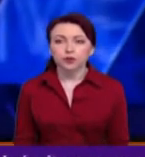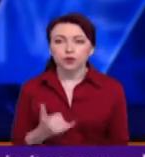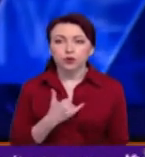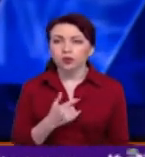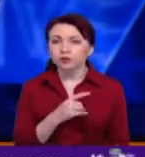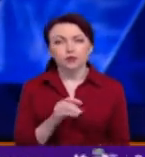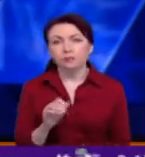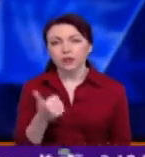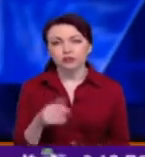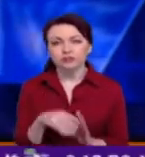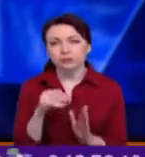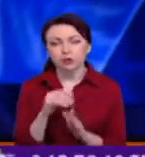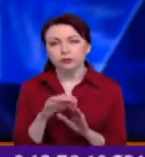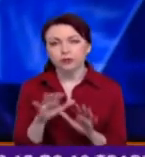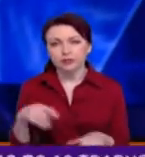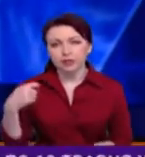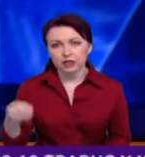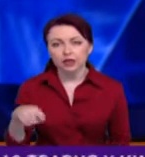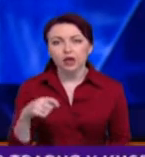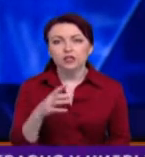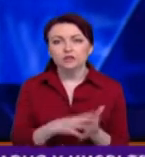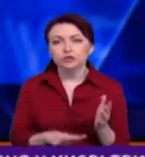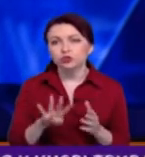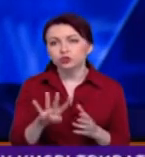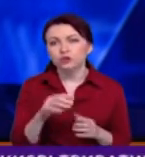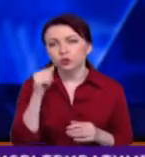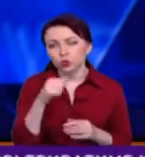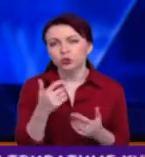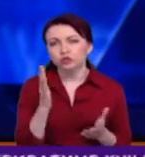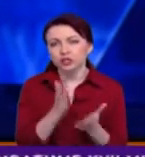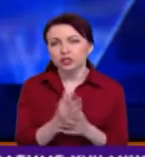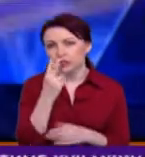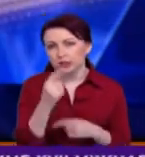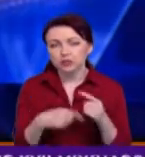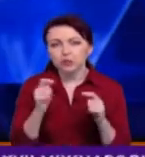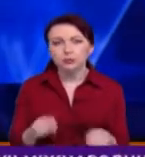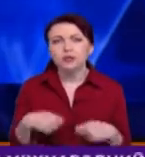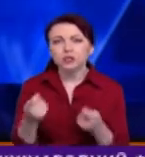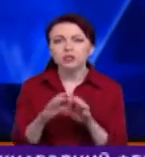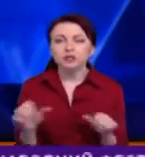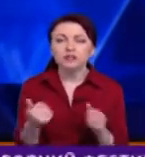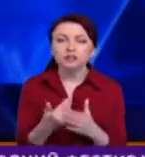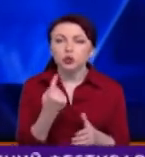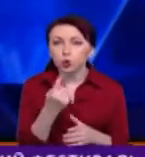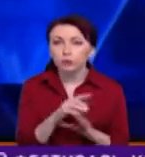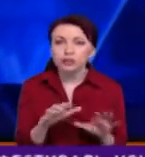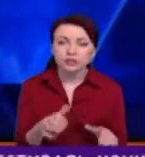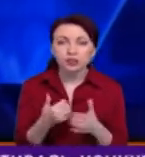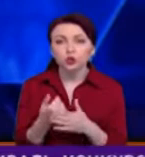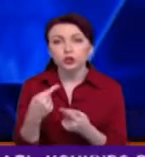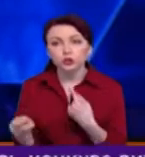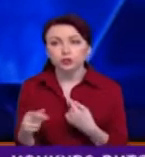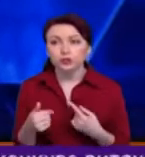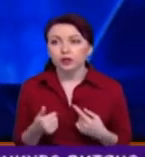вибори президента, і в нас фактично з 94-го року вже є традиція передачі влади від одного президента до іншого. Я,